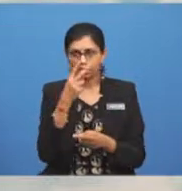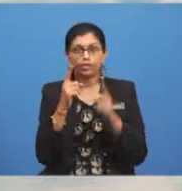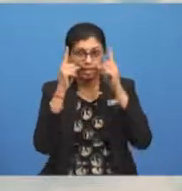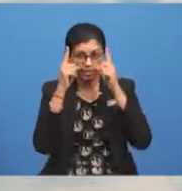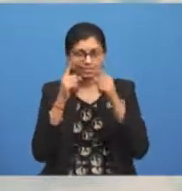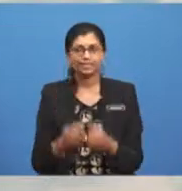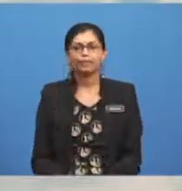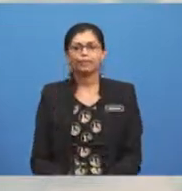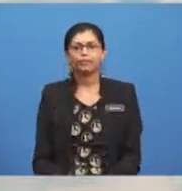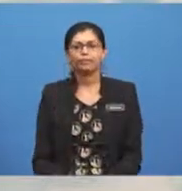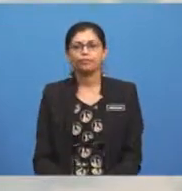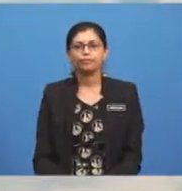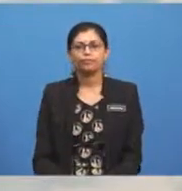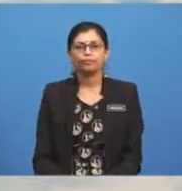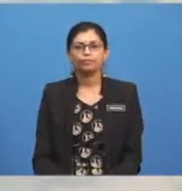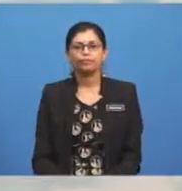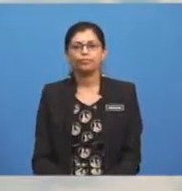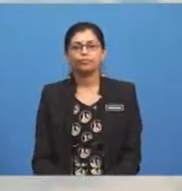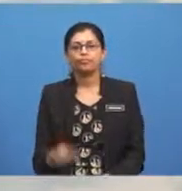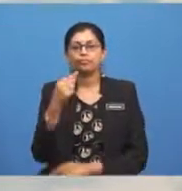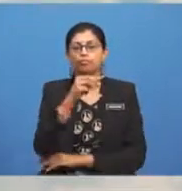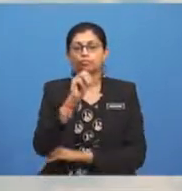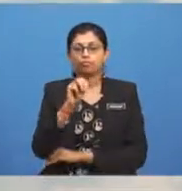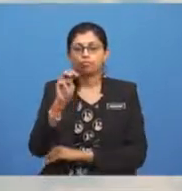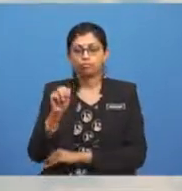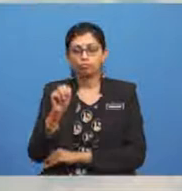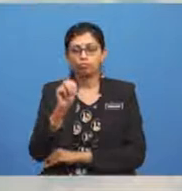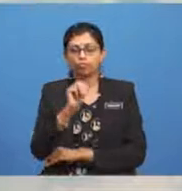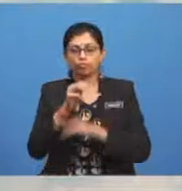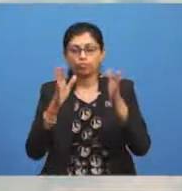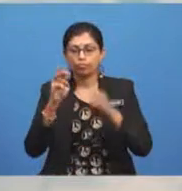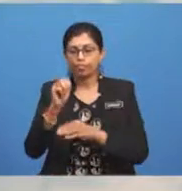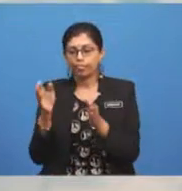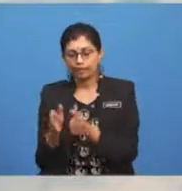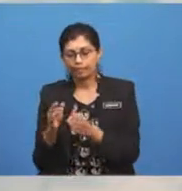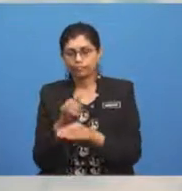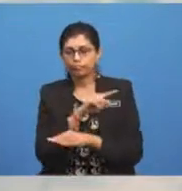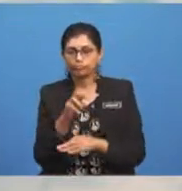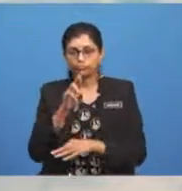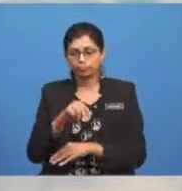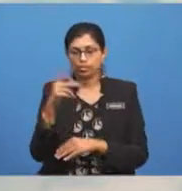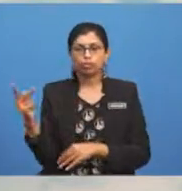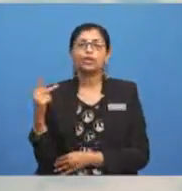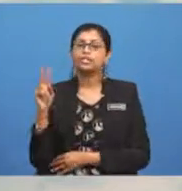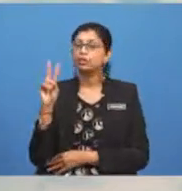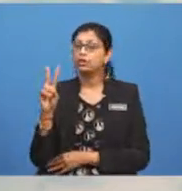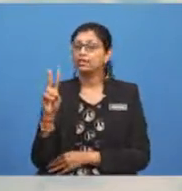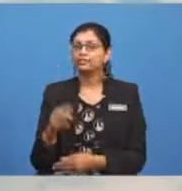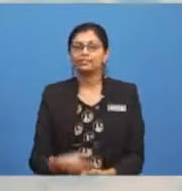M besar dan M kecil dibahagikan dengan R kuasa 2. Dan yang